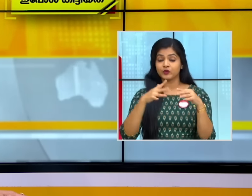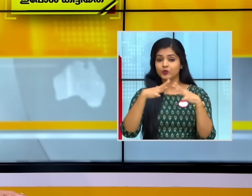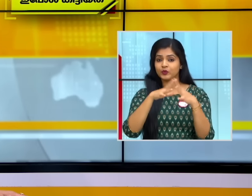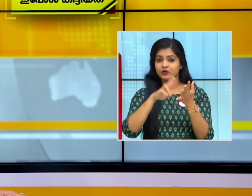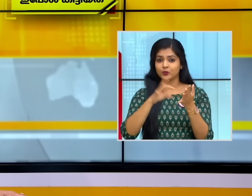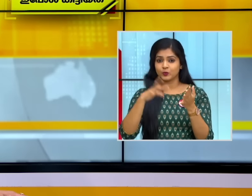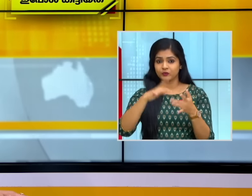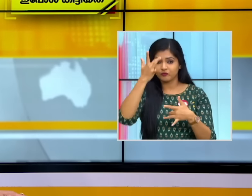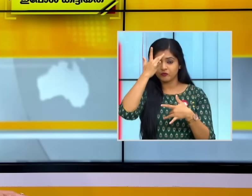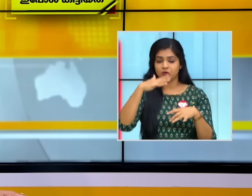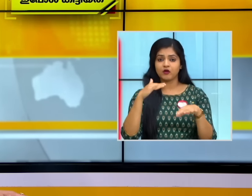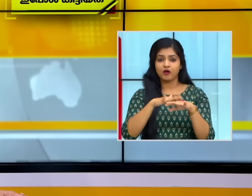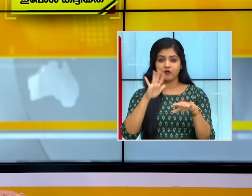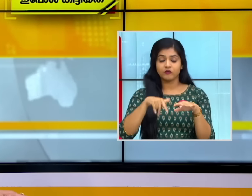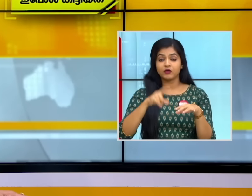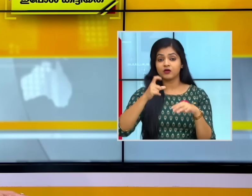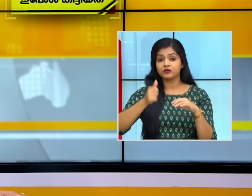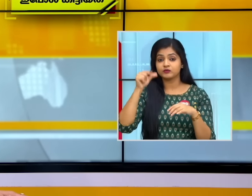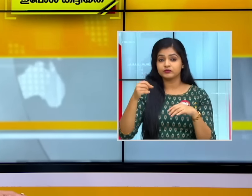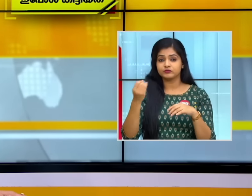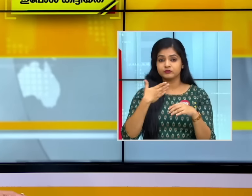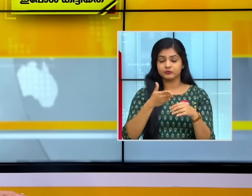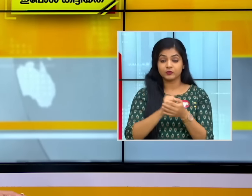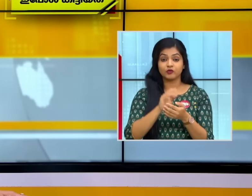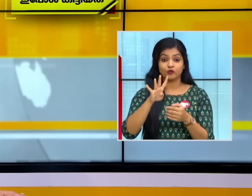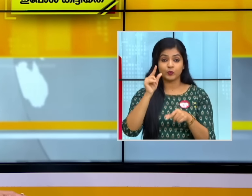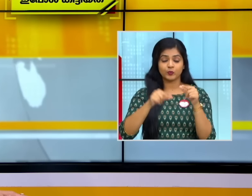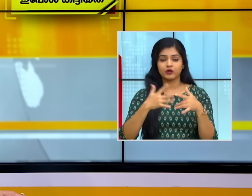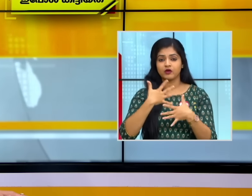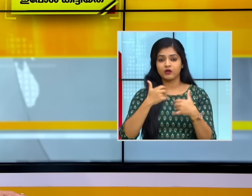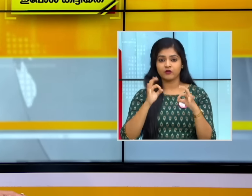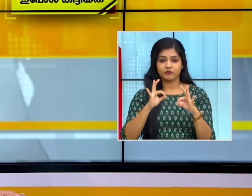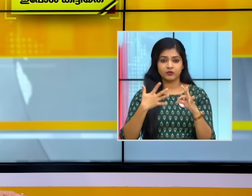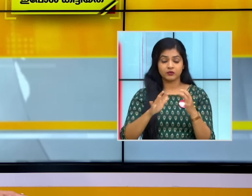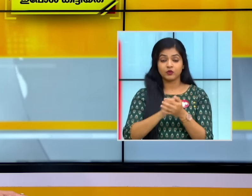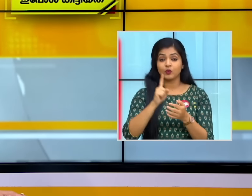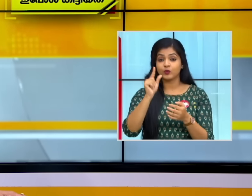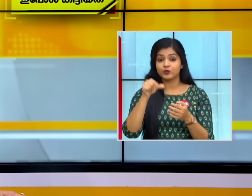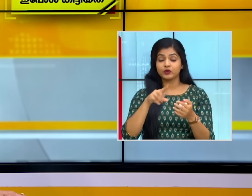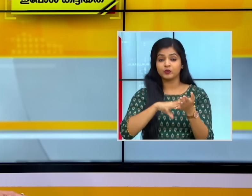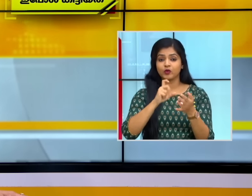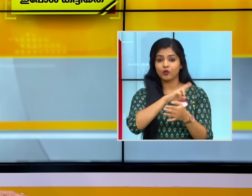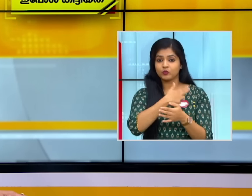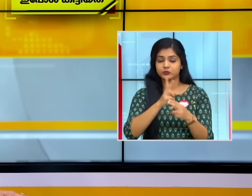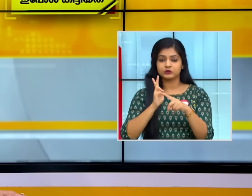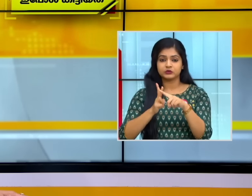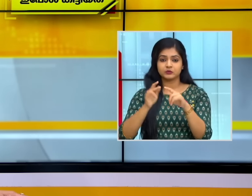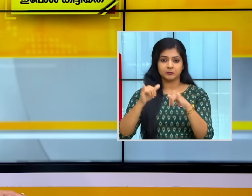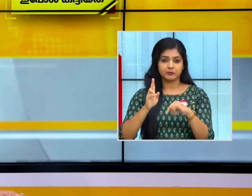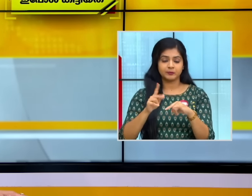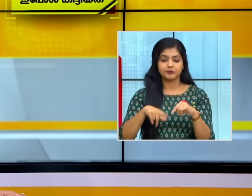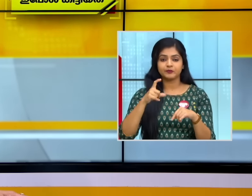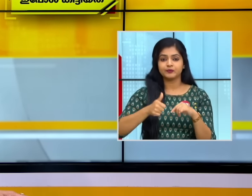പനി ബാധിച്ചതായി കളക്ടർ സ്നേഹിൽ കുമാർ സിംഗ് അറിയിച്ചു. 4 പേർ രോഗമുക്തരായി, ഒരാൾ മെഡിക്കൽ കോളേജിൽ ചികിത്സയിലുണ്ടെന്നും കളക്ടർ പറഞ്ഞു.